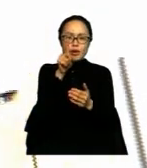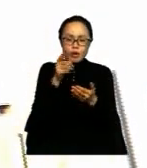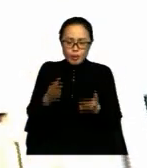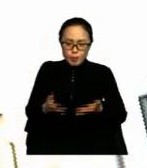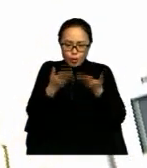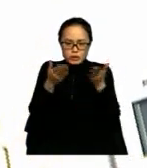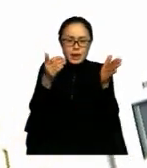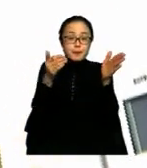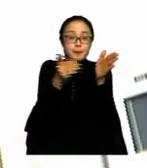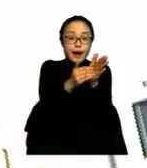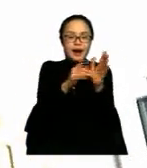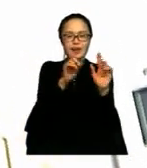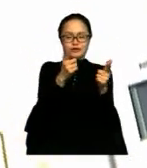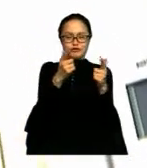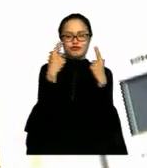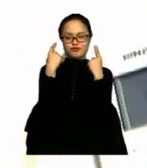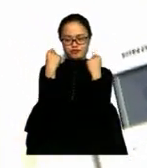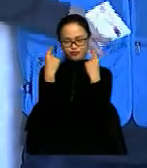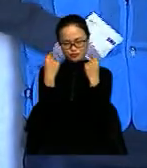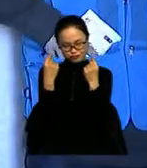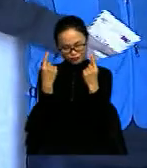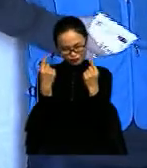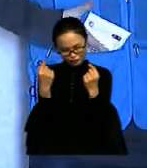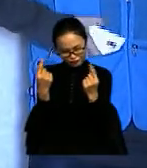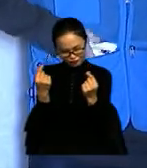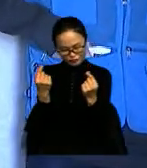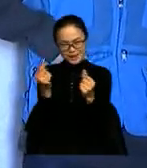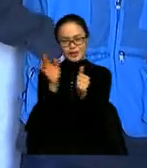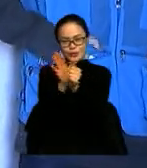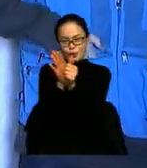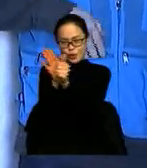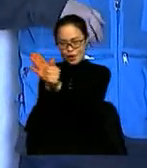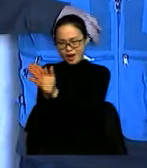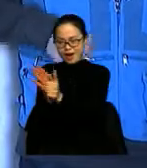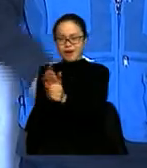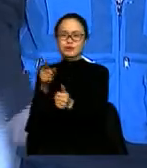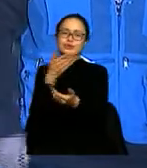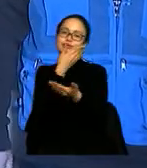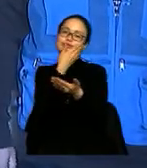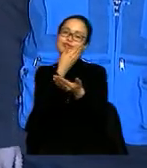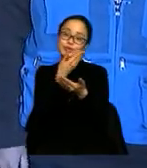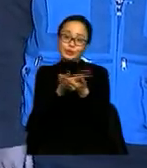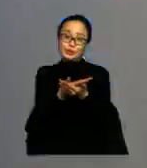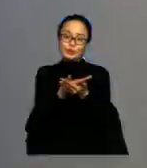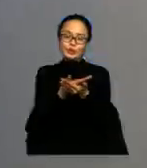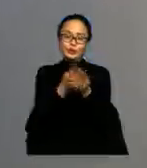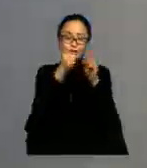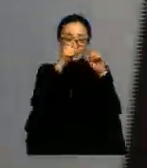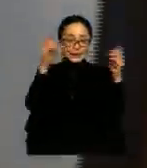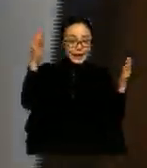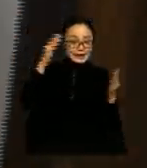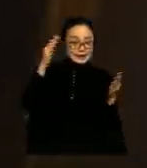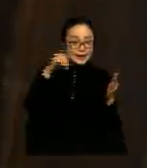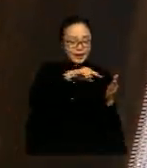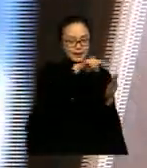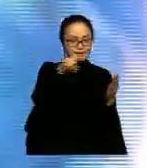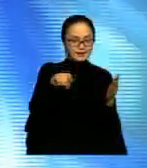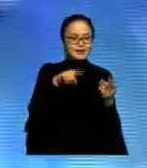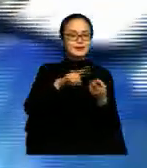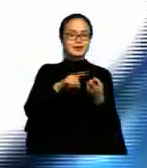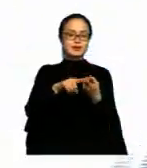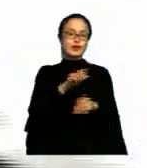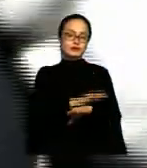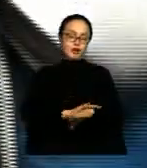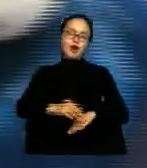가지고 한다는 게 가장 좋은 것 같습니다. 지역하고 같이 가야 되는 것이 대학이기 때문에 대학에서 그 지역과 상생하는 그런